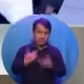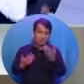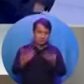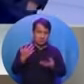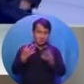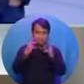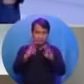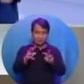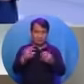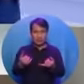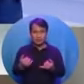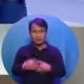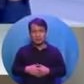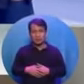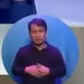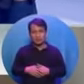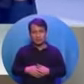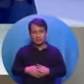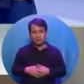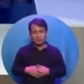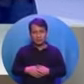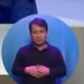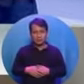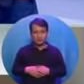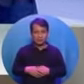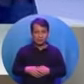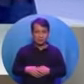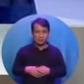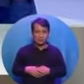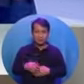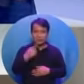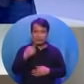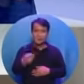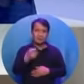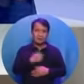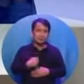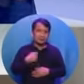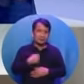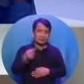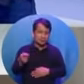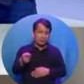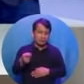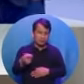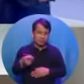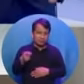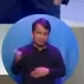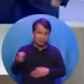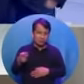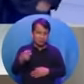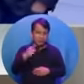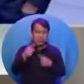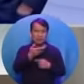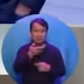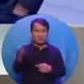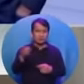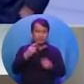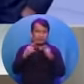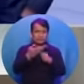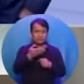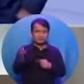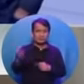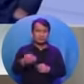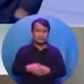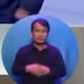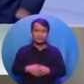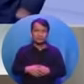siguro ngayon. Sige. Kaya gusto ko po siyang nahingi po ako ng pasensya sa kanya eh. Hindi, kausapin mo si Anthony. Nanuno siya ngayon. Sige, kausapin